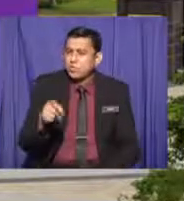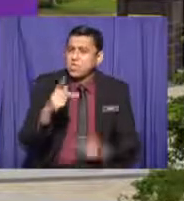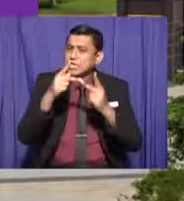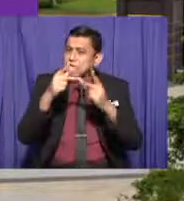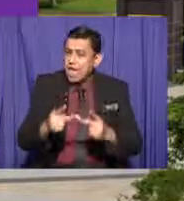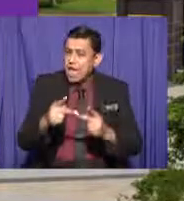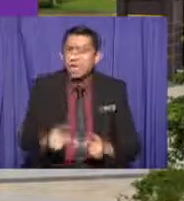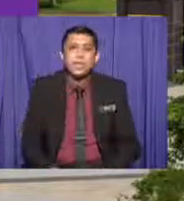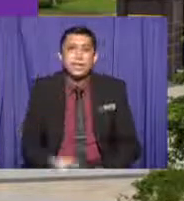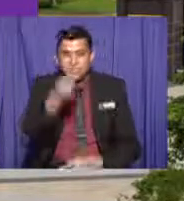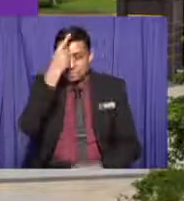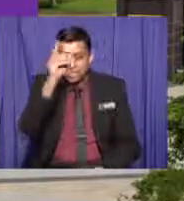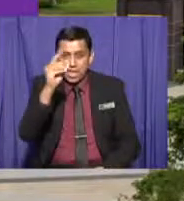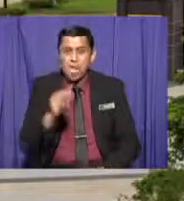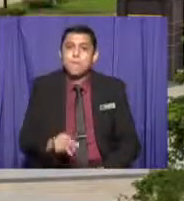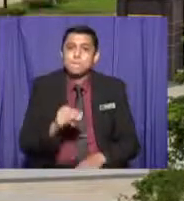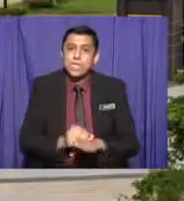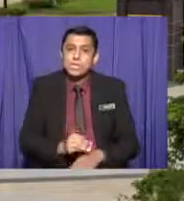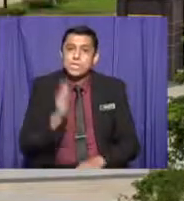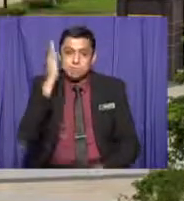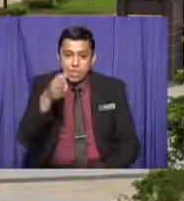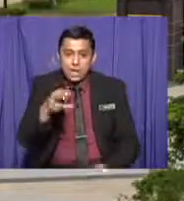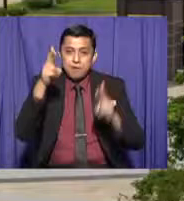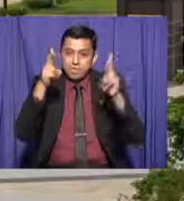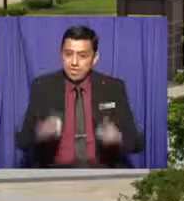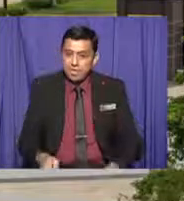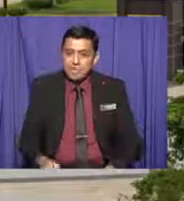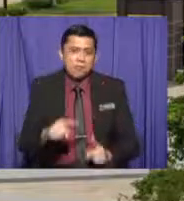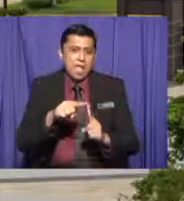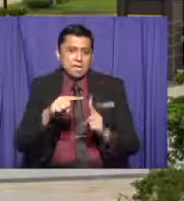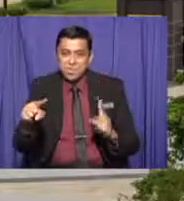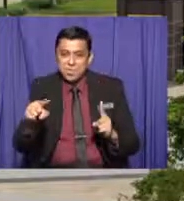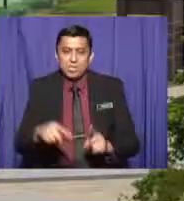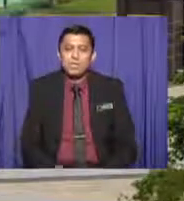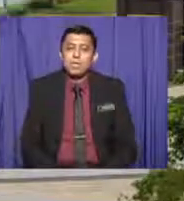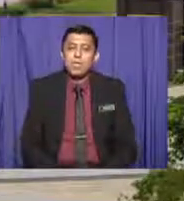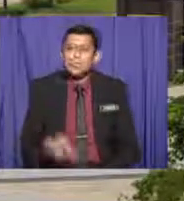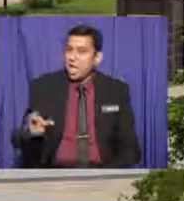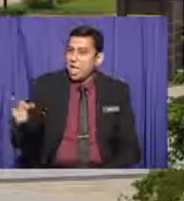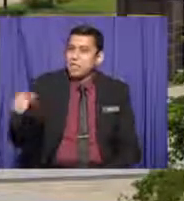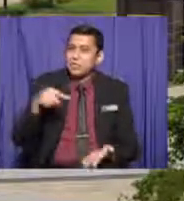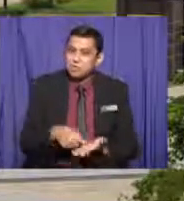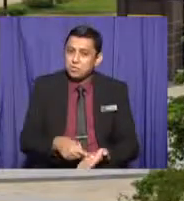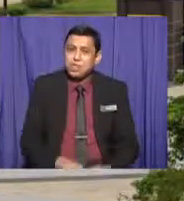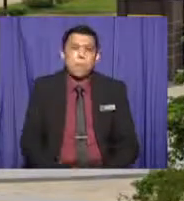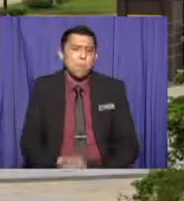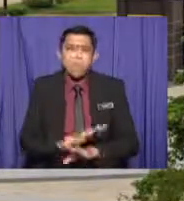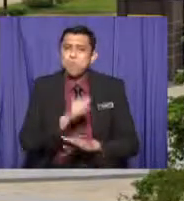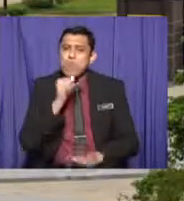dikekalkan demi masa depan rakyat. Namun, perkara ini tidak begitu